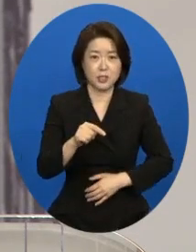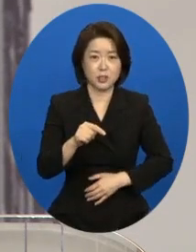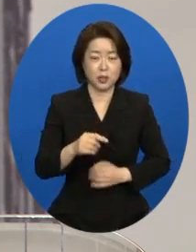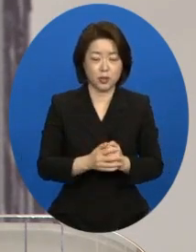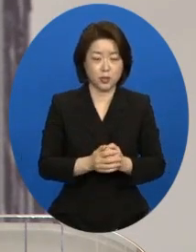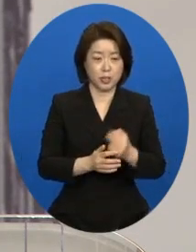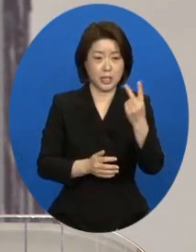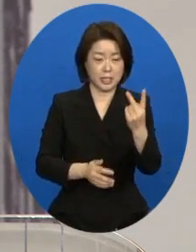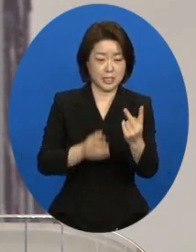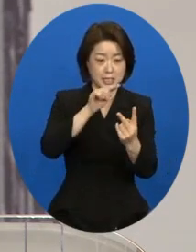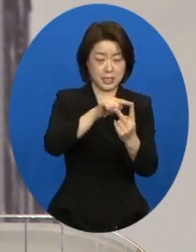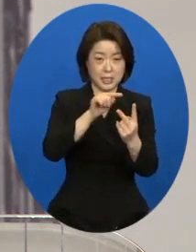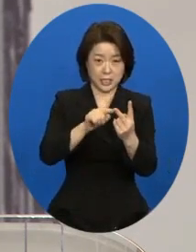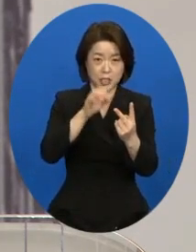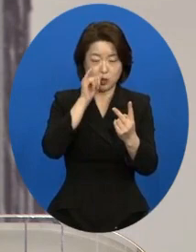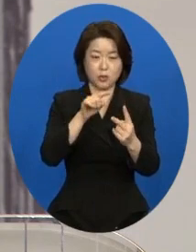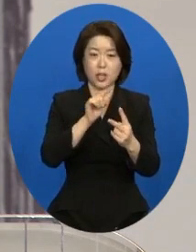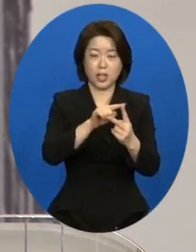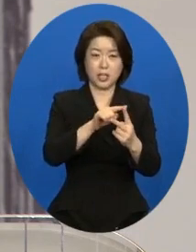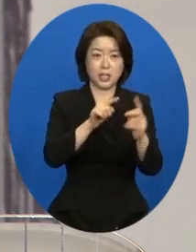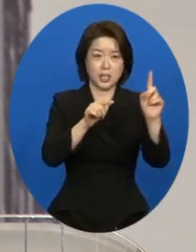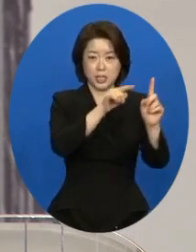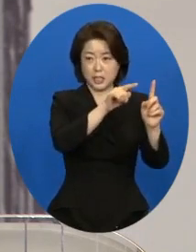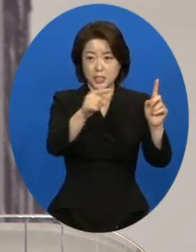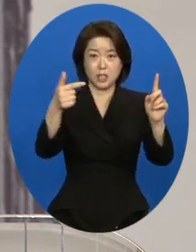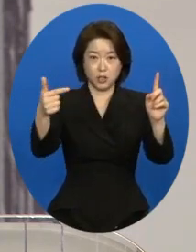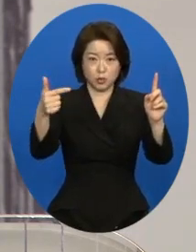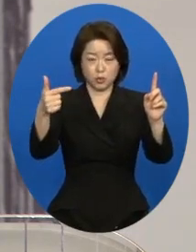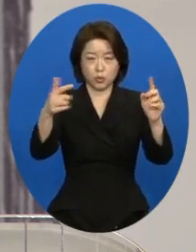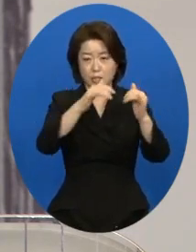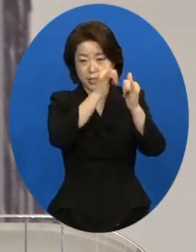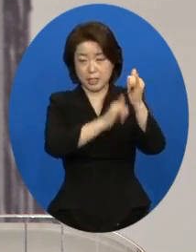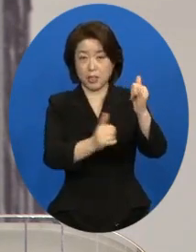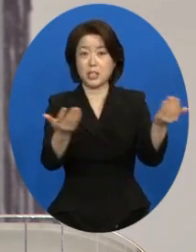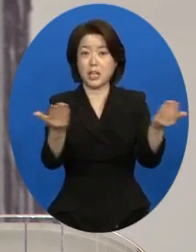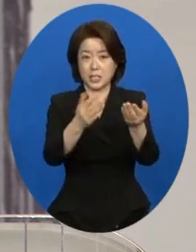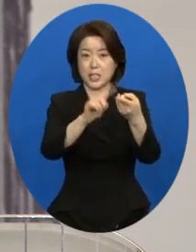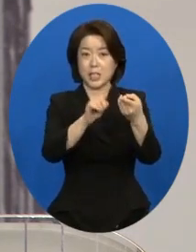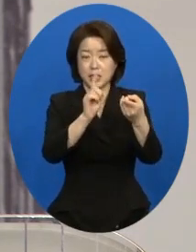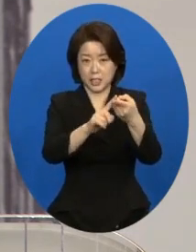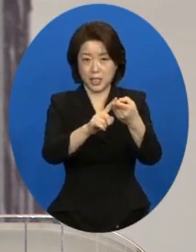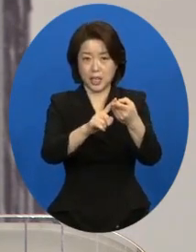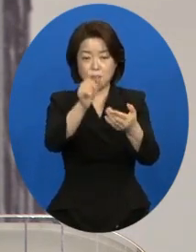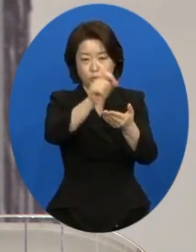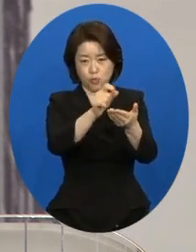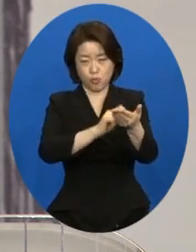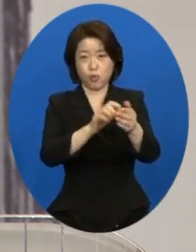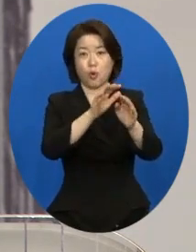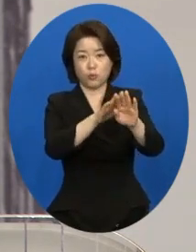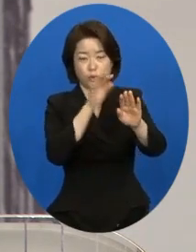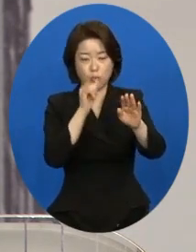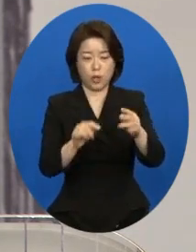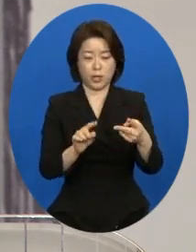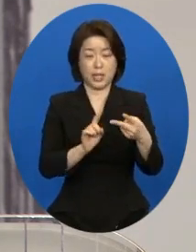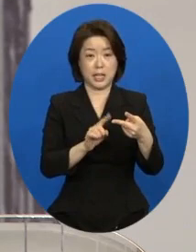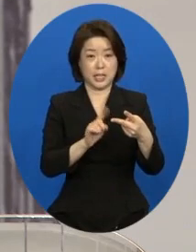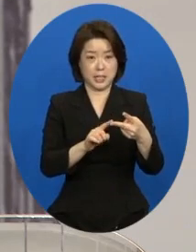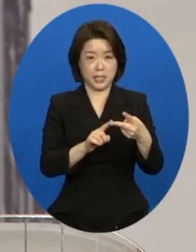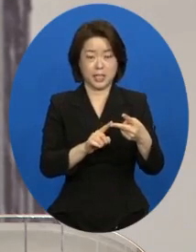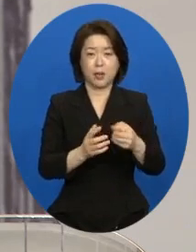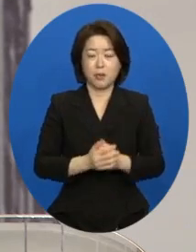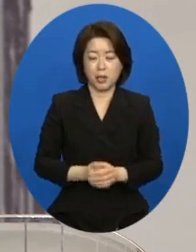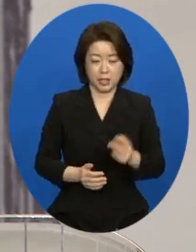2막으로 구성되어 있어요. 1막은 1장에서 6장까지 주로 역사적인 사건을 바탕으로 기술되어 있고, 2막은